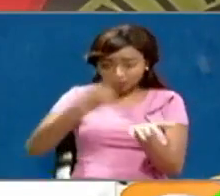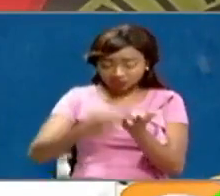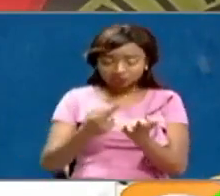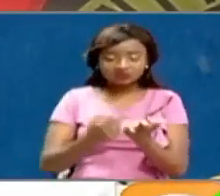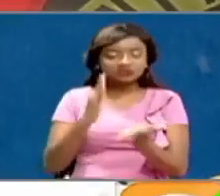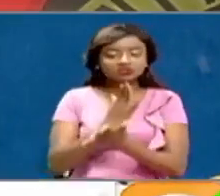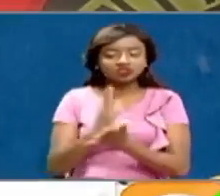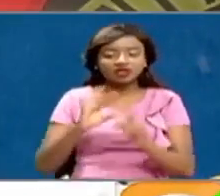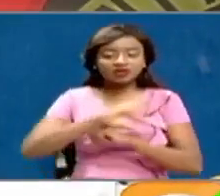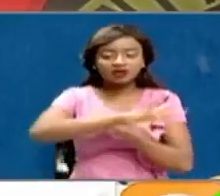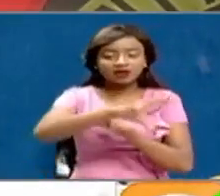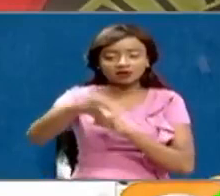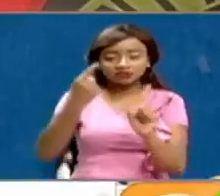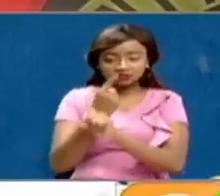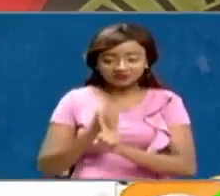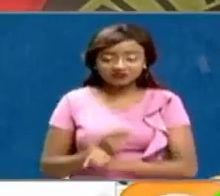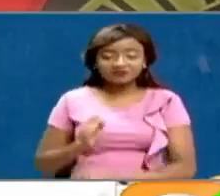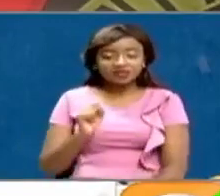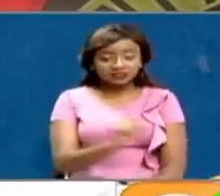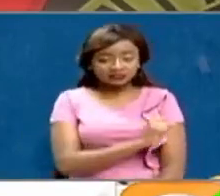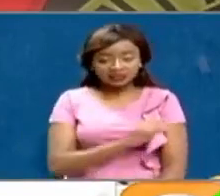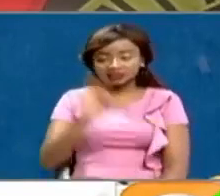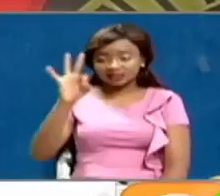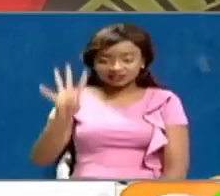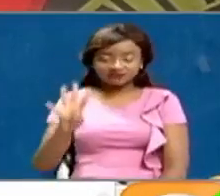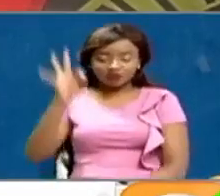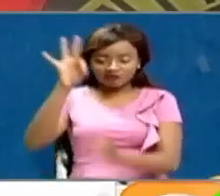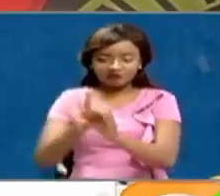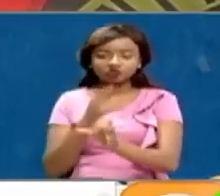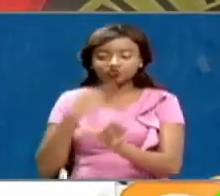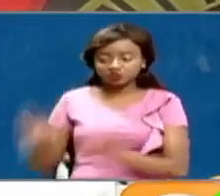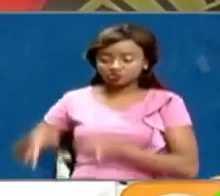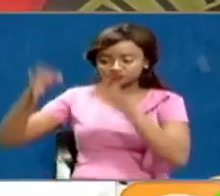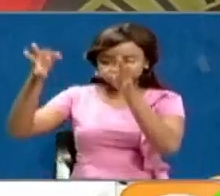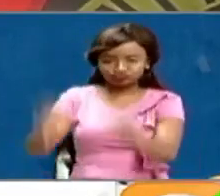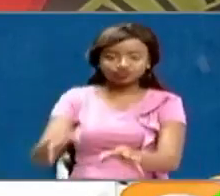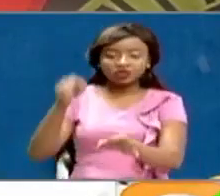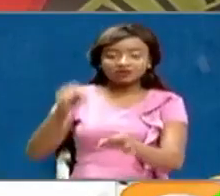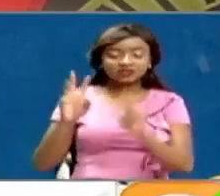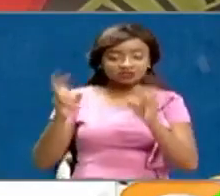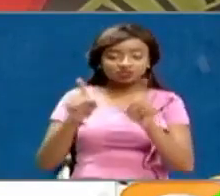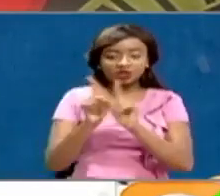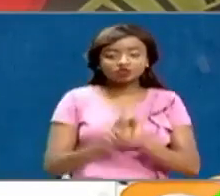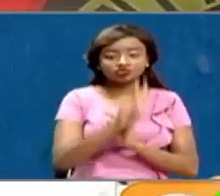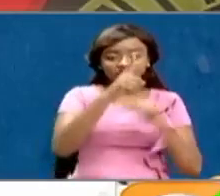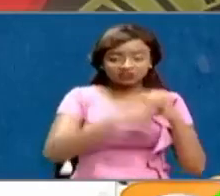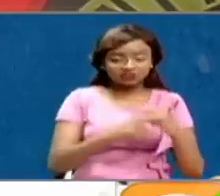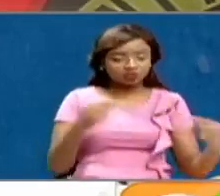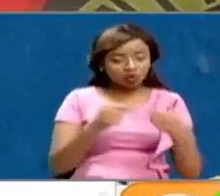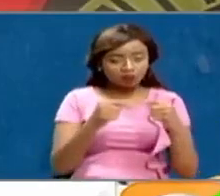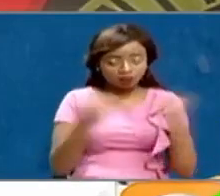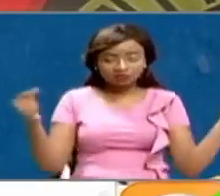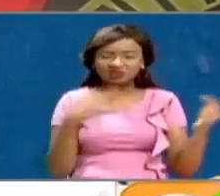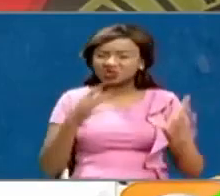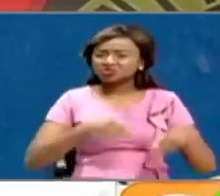leo ili kusaka mwafaka. Maseneta 34 walipiga kura ya kuahirisha kikao cha leo huku 26 wakipinga, kauli